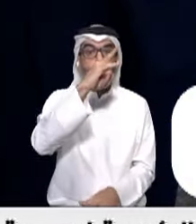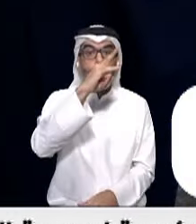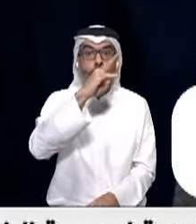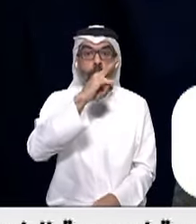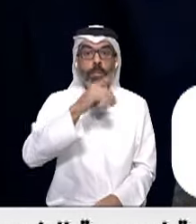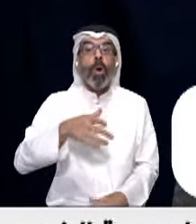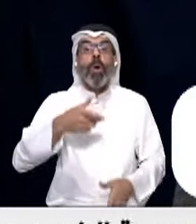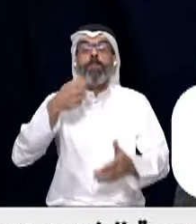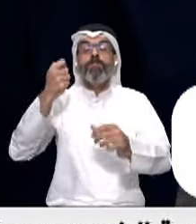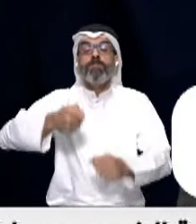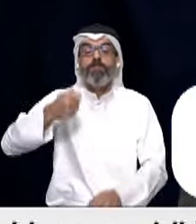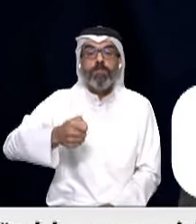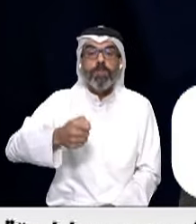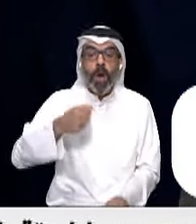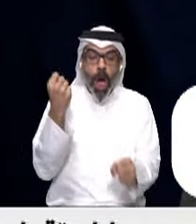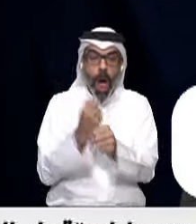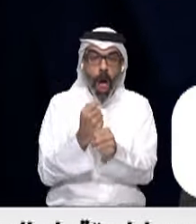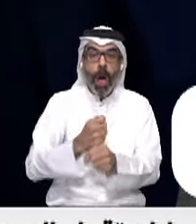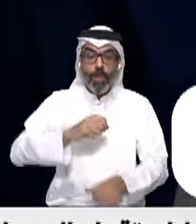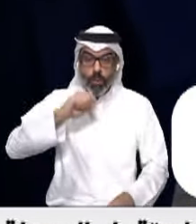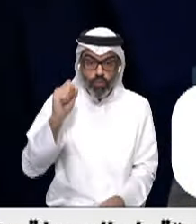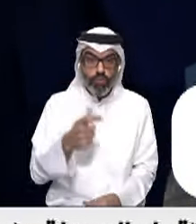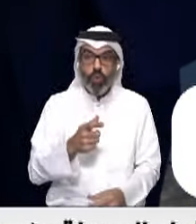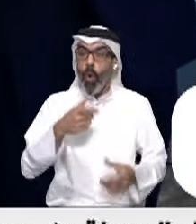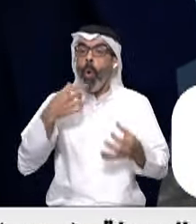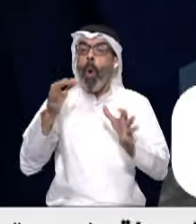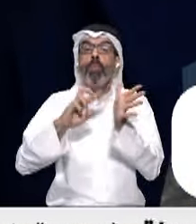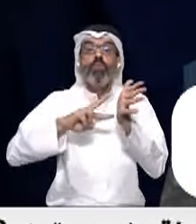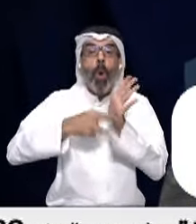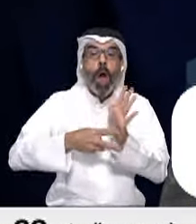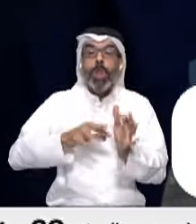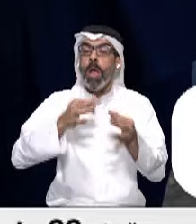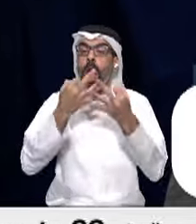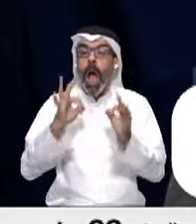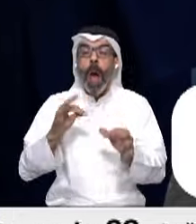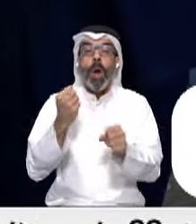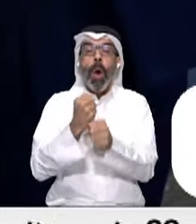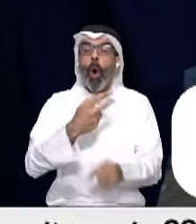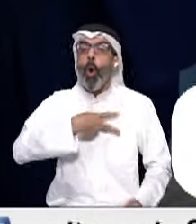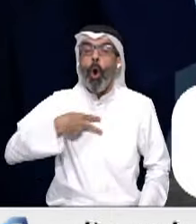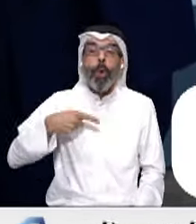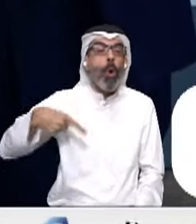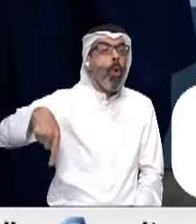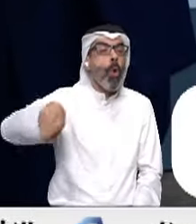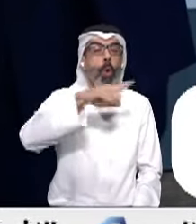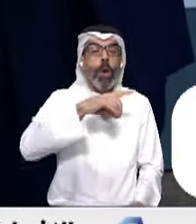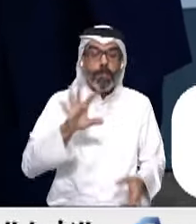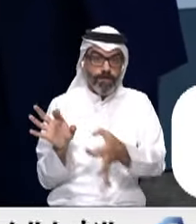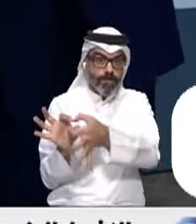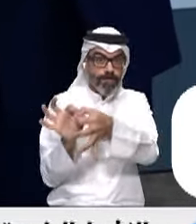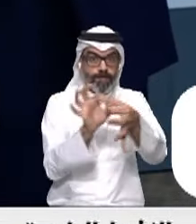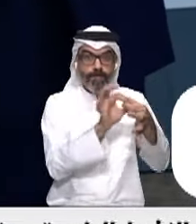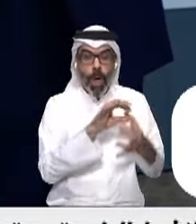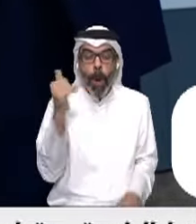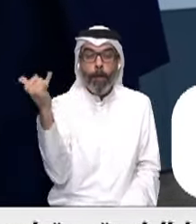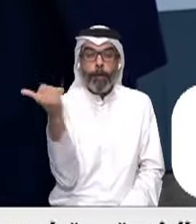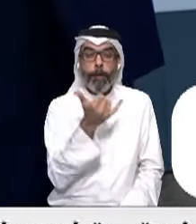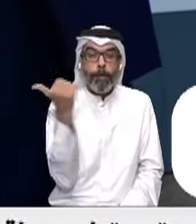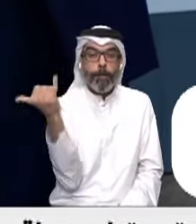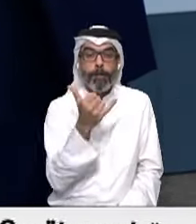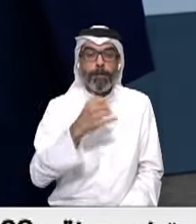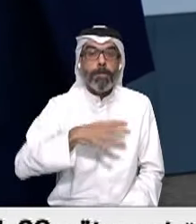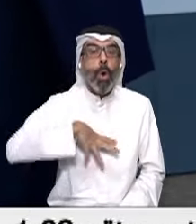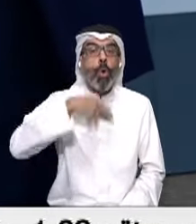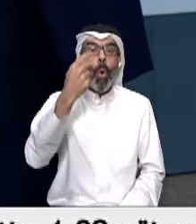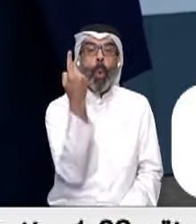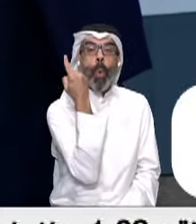حمود الصباح وكافه القائمين على التنفيذ هذا المشروع من الجهات الحكوميه المعنيه مؤكدا ضروره العمل بروح الفريق